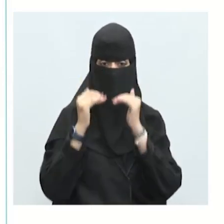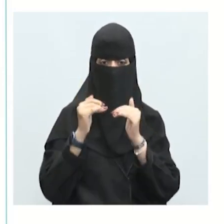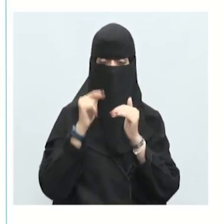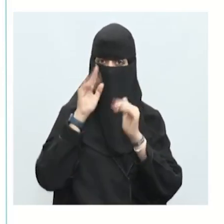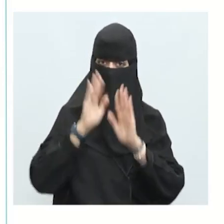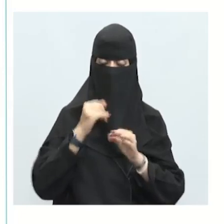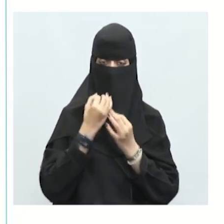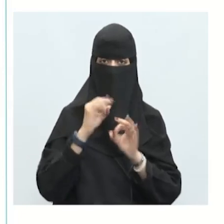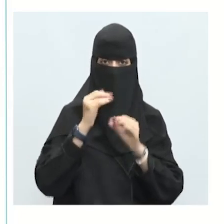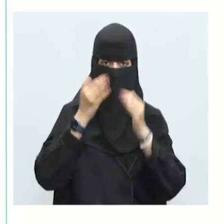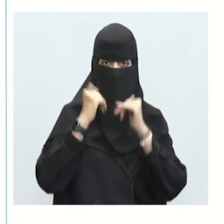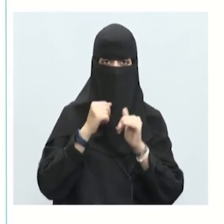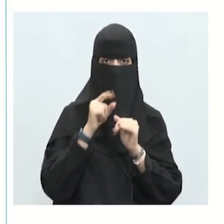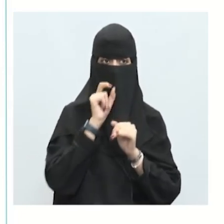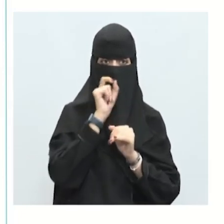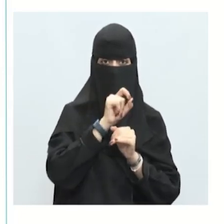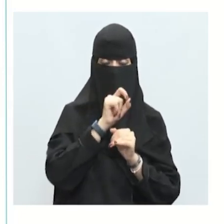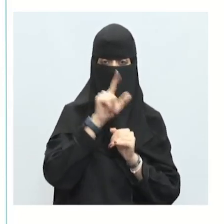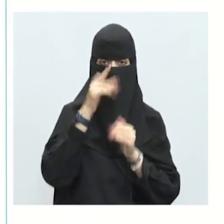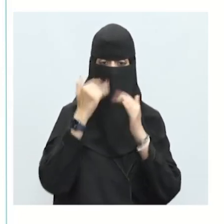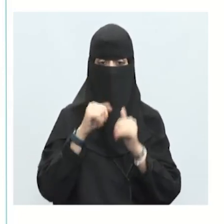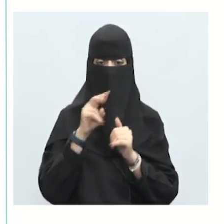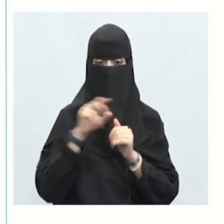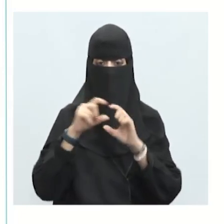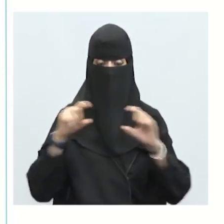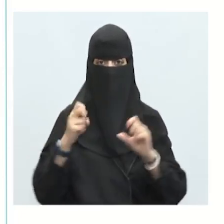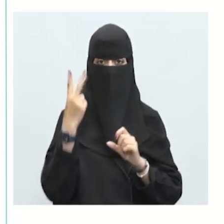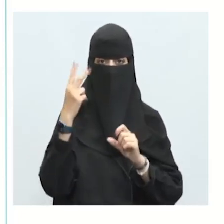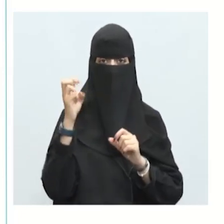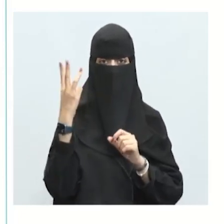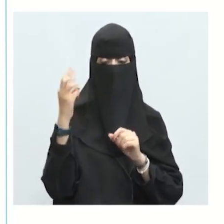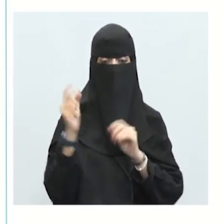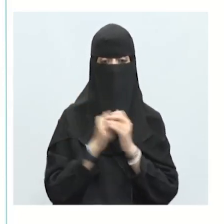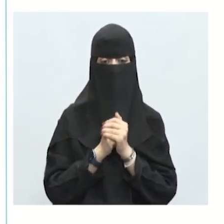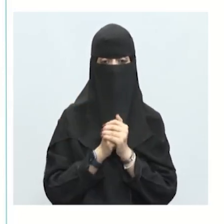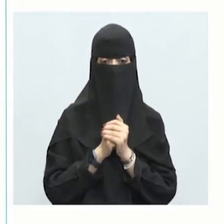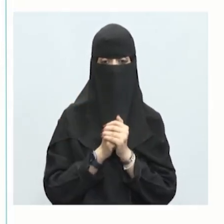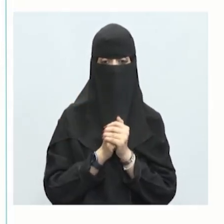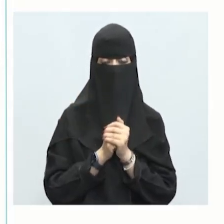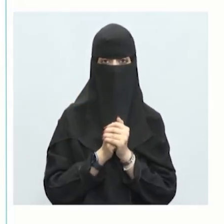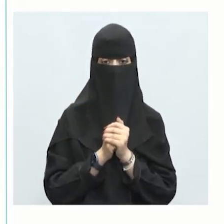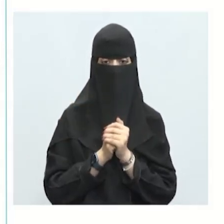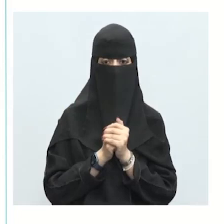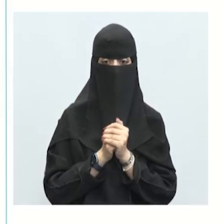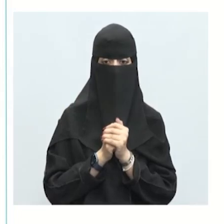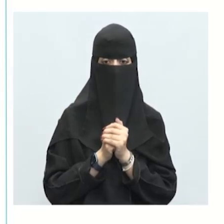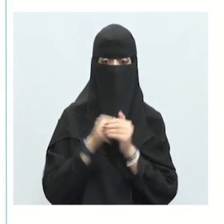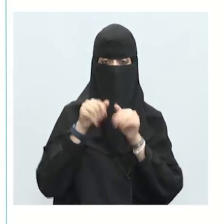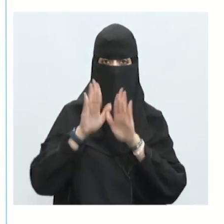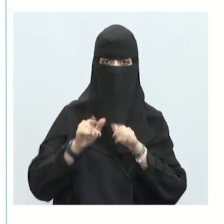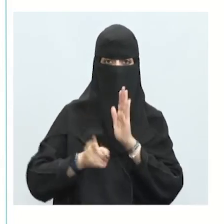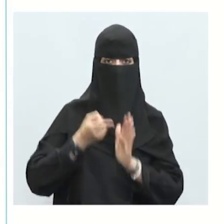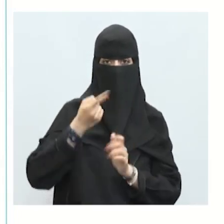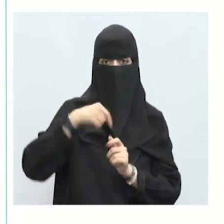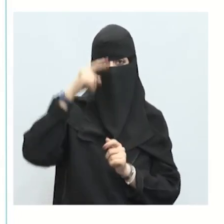تحقق يتم تنفيذ العباره اثنين والا تنفيذ العباره ثلاثه عندنا اول